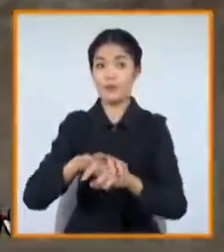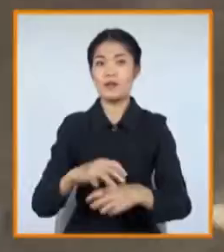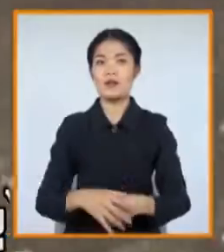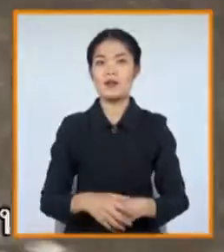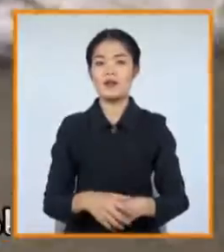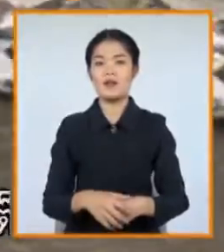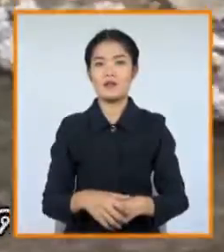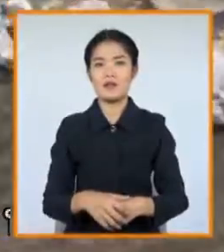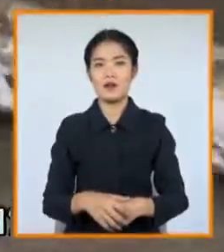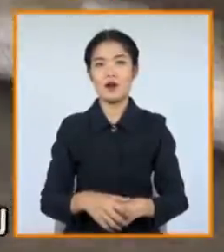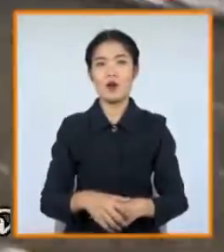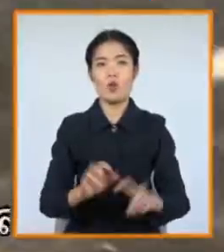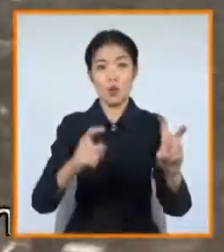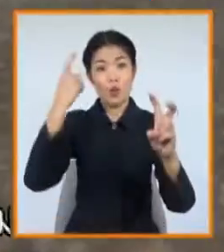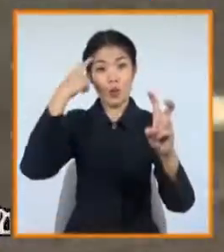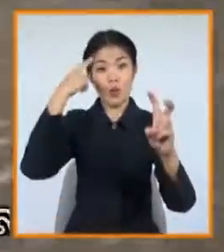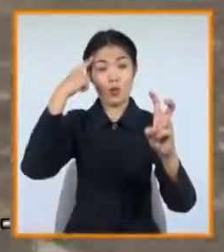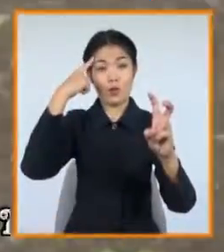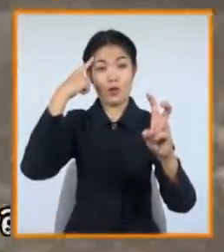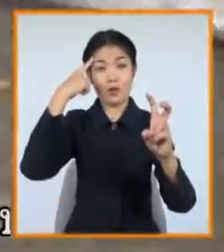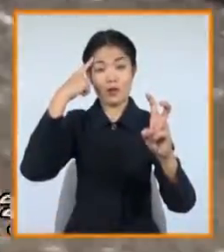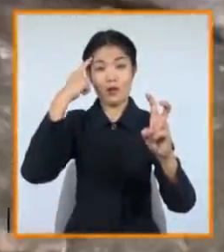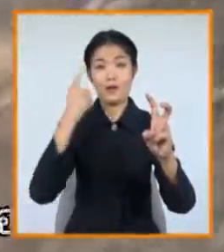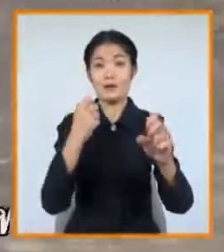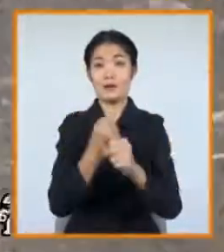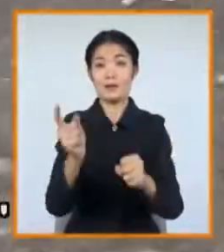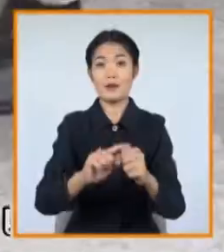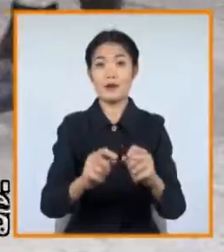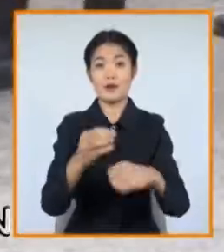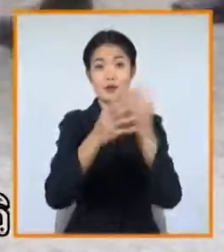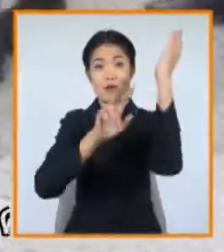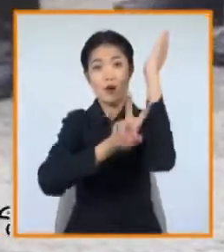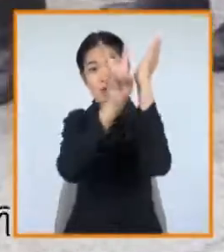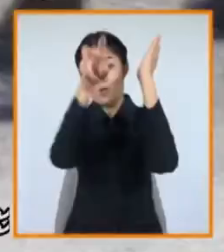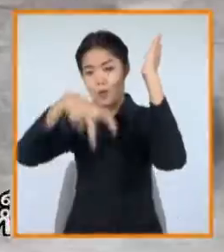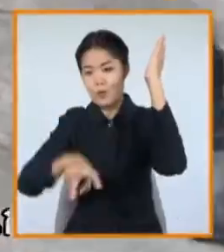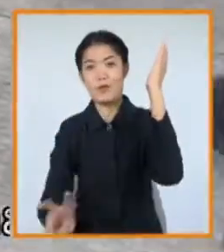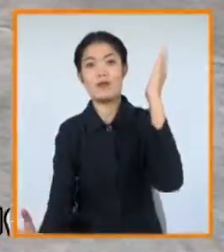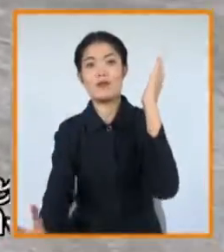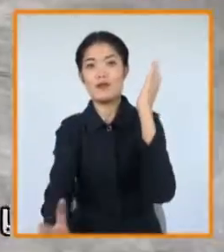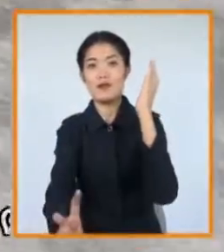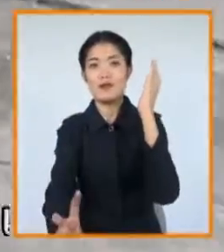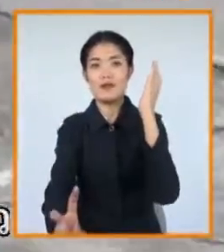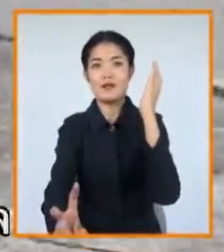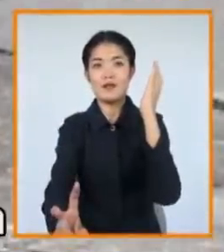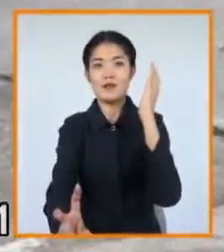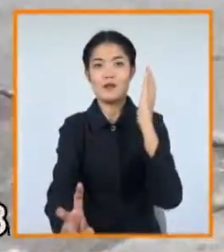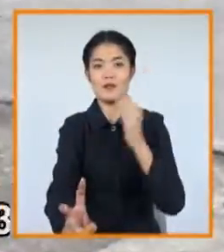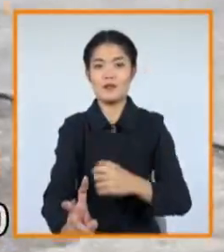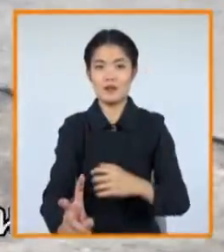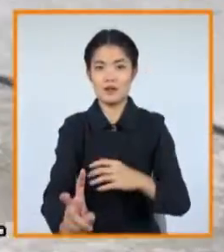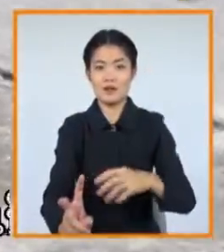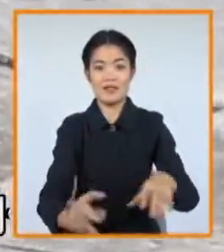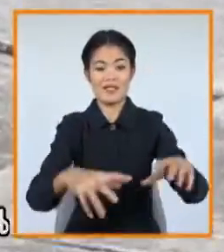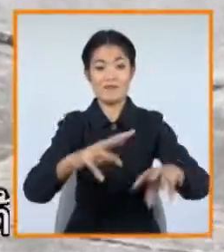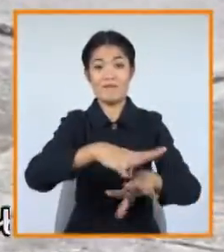แต่งูก็น่าจะรู้ตัวนะคะเนี่ยค่ะสูญเสียอิสรภาพเสียแล้วก็เลยรีบเลื้อยลงมาข้างล่างเพื่อจะเลื้อยหนีลงท่อระบาย